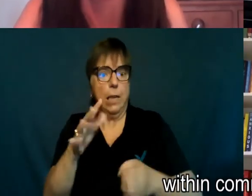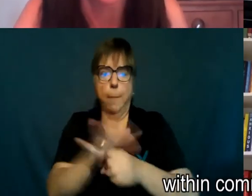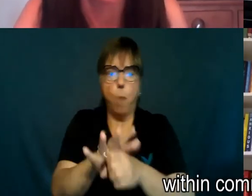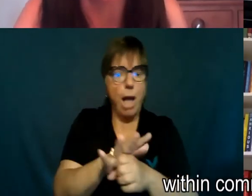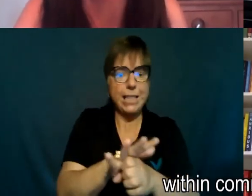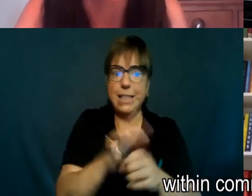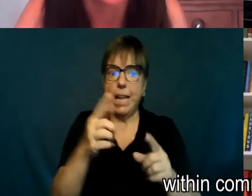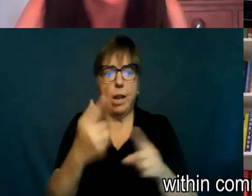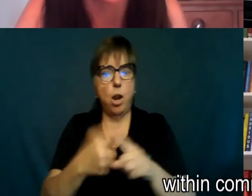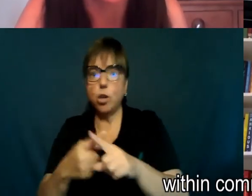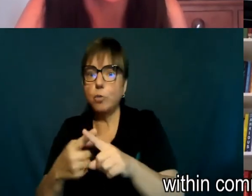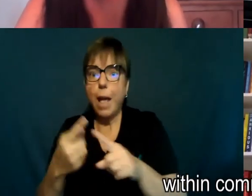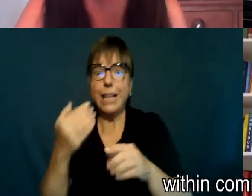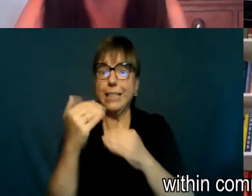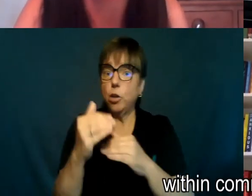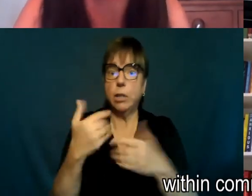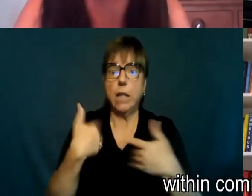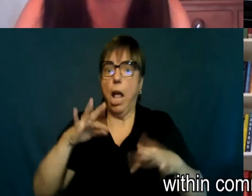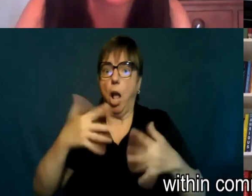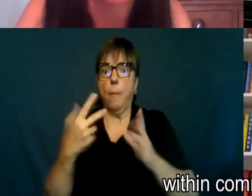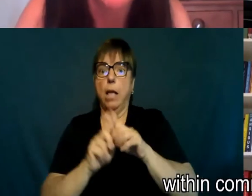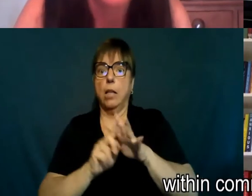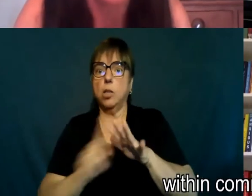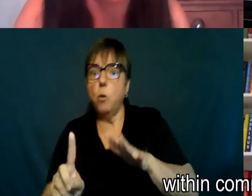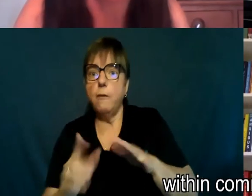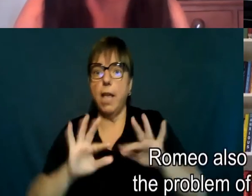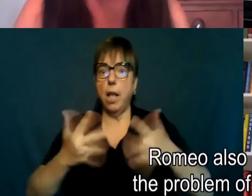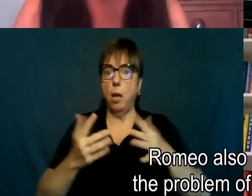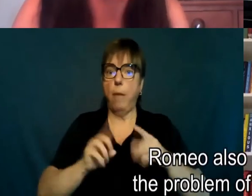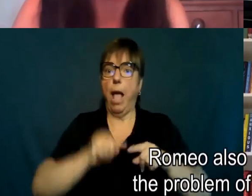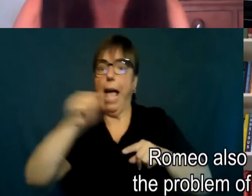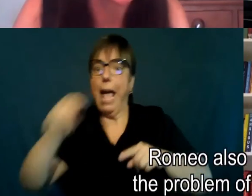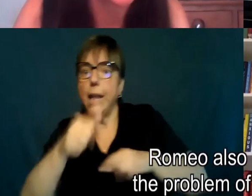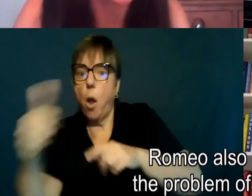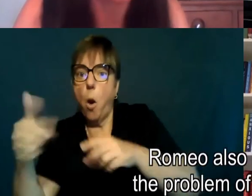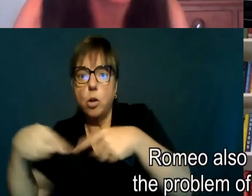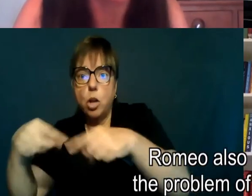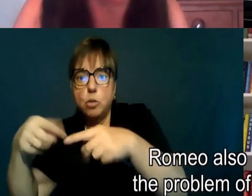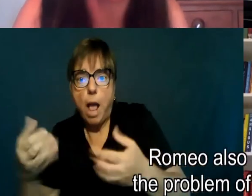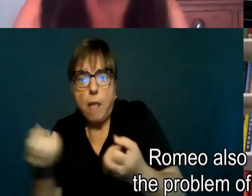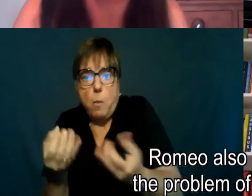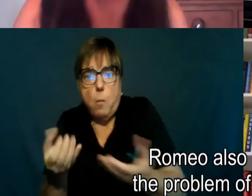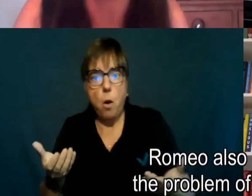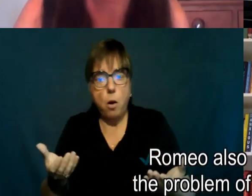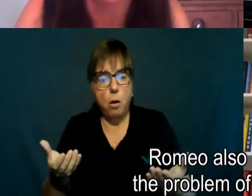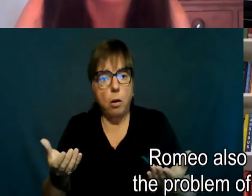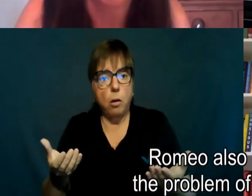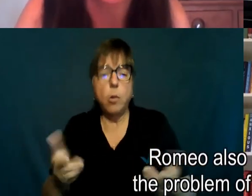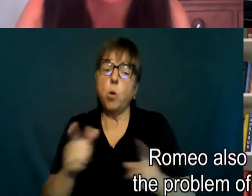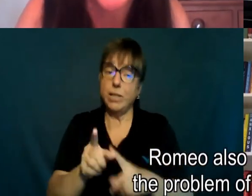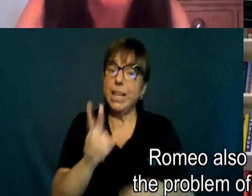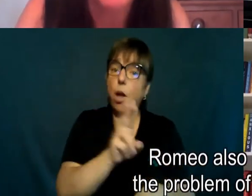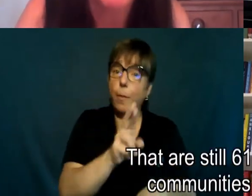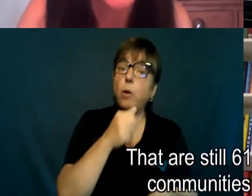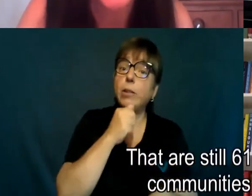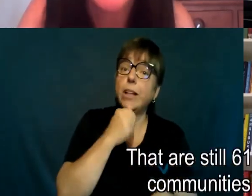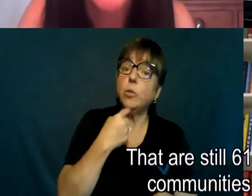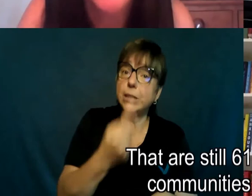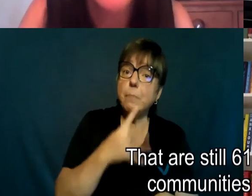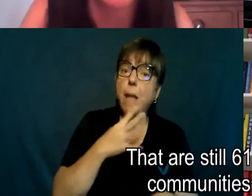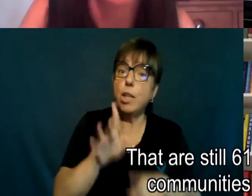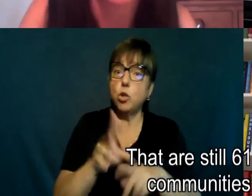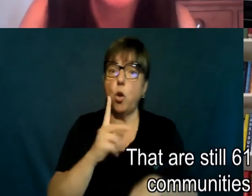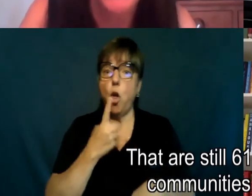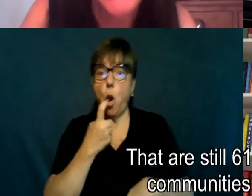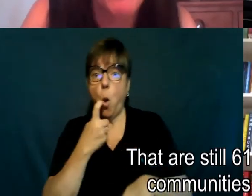sécuritaires au sein des communautés. Roméo a mentionné également l'enjeu de l'eau potable. Il y encore